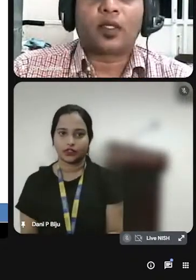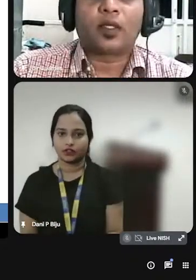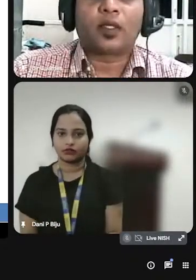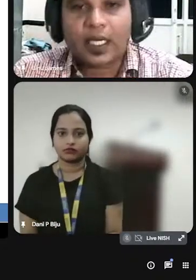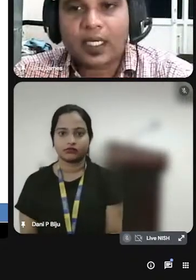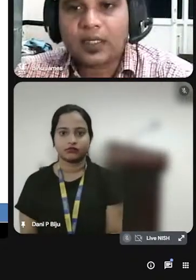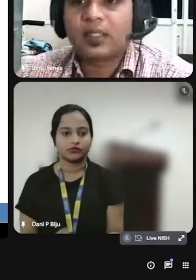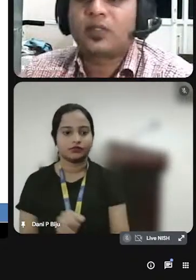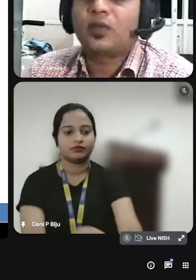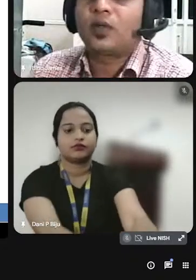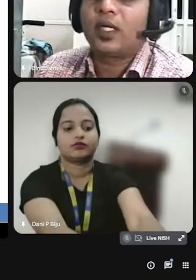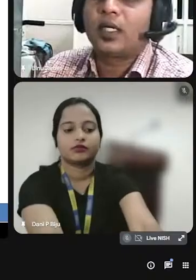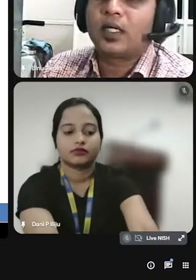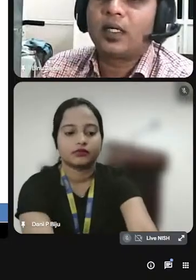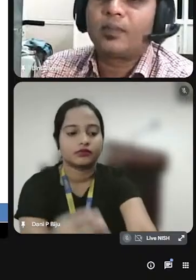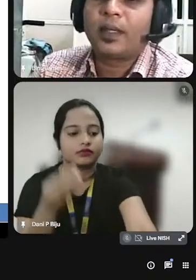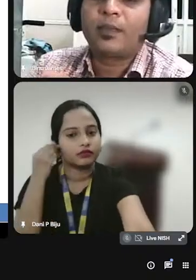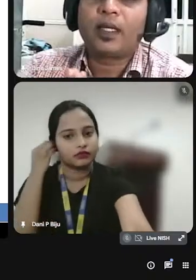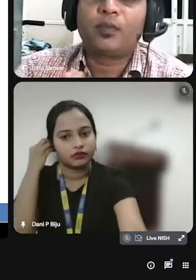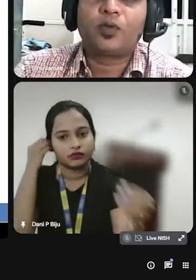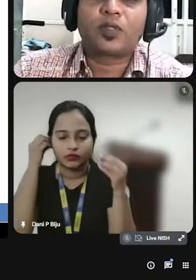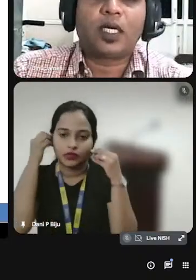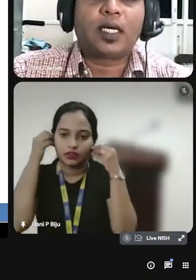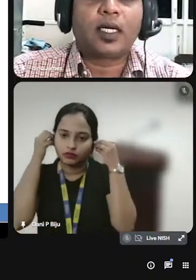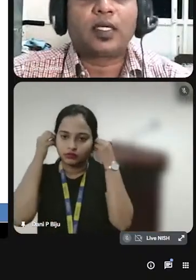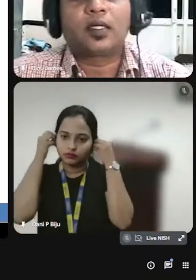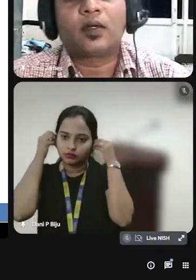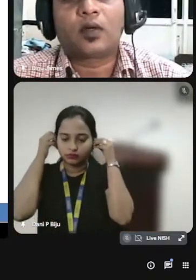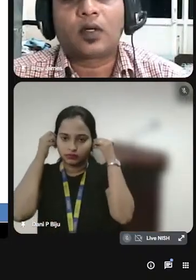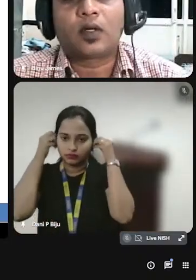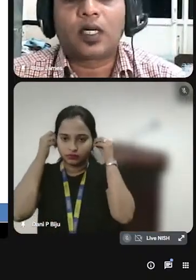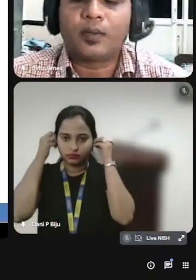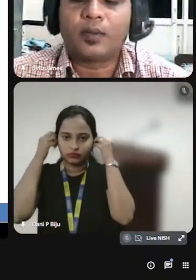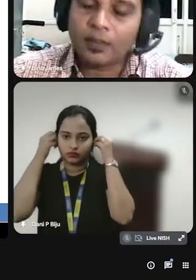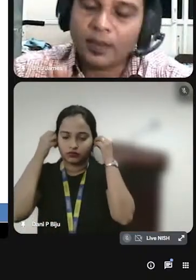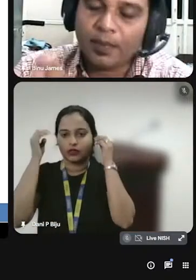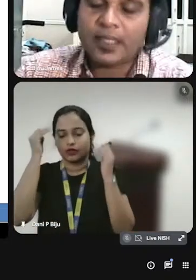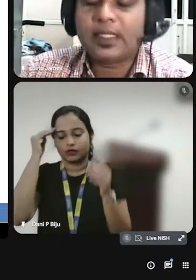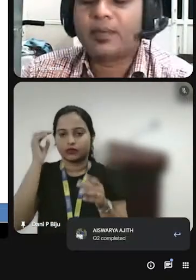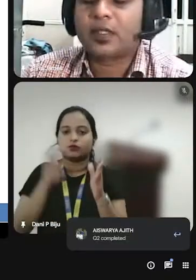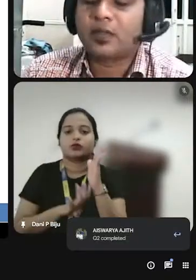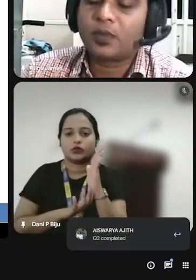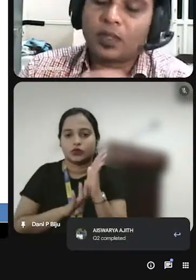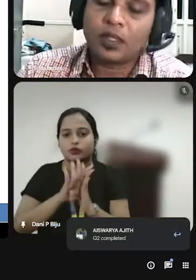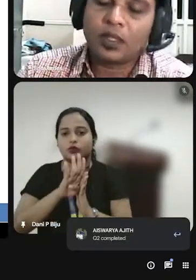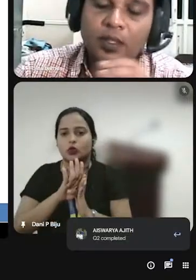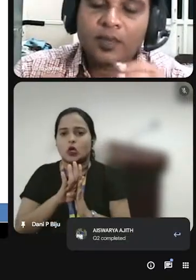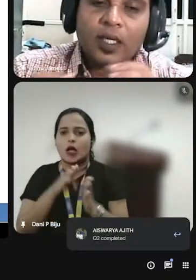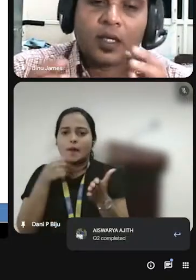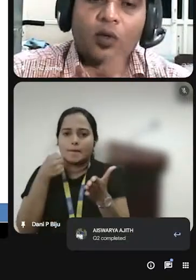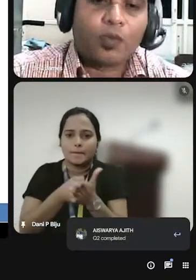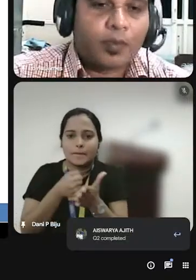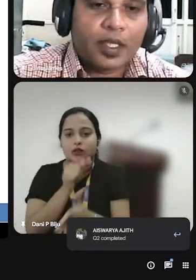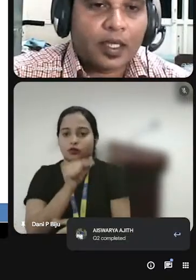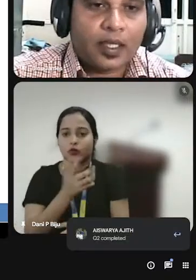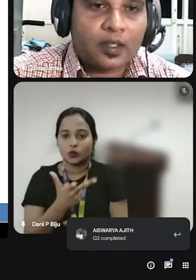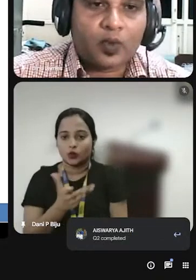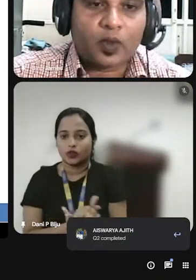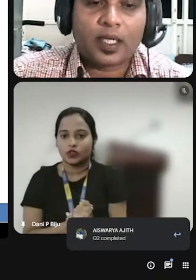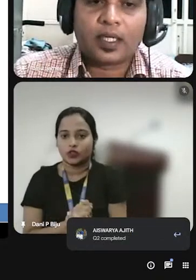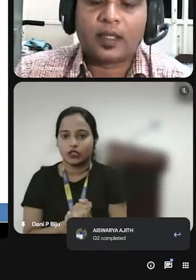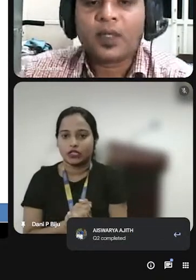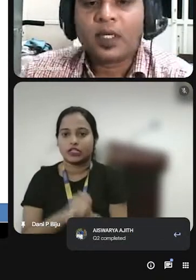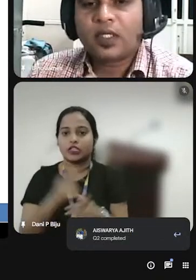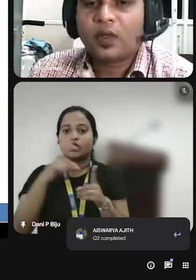നേരത്തെ പറഞ്ഞത് പാർക്കിൻസൺസ് രോഗികൾക്ക് മെമ്മറി ബൂസ്റ്റ് ചെയ്യാനായിട്ട് ഉള്ള ബേസിക് പ്രശ്നം എന്ന് പറയുന്നത് ഡോപ്പമിന്റെ